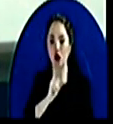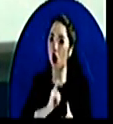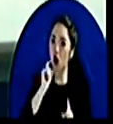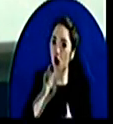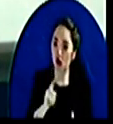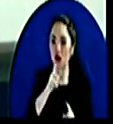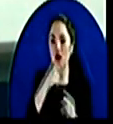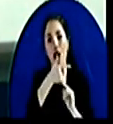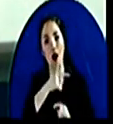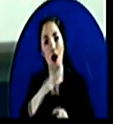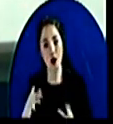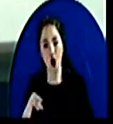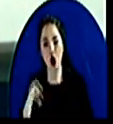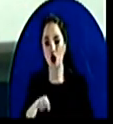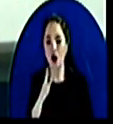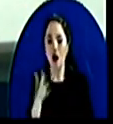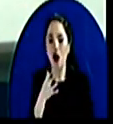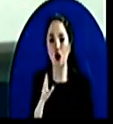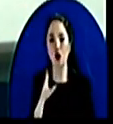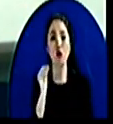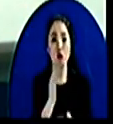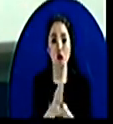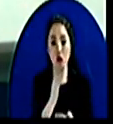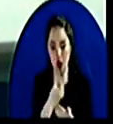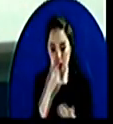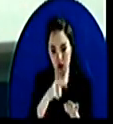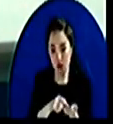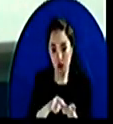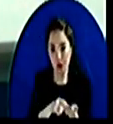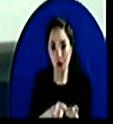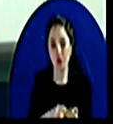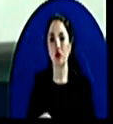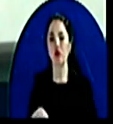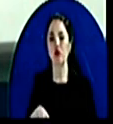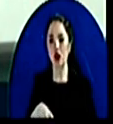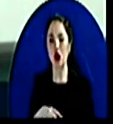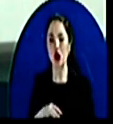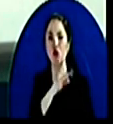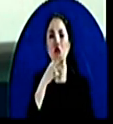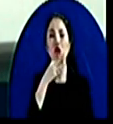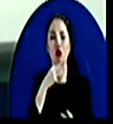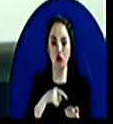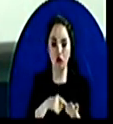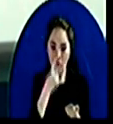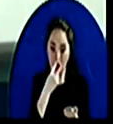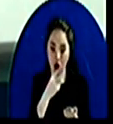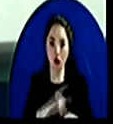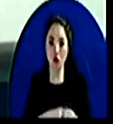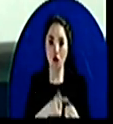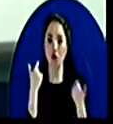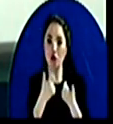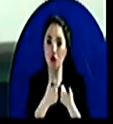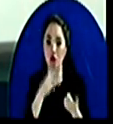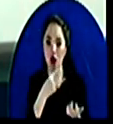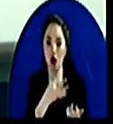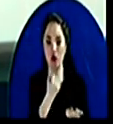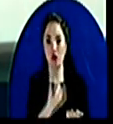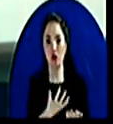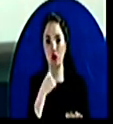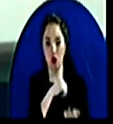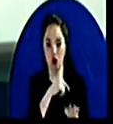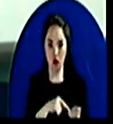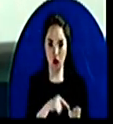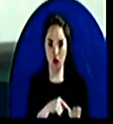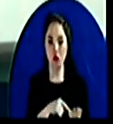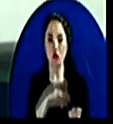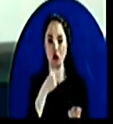хизээ гарсан, одоо яг хаана байна, сургуулийн орчинд аюул төрчихөж гинүү гэдэг энэ бүх мэдээллийг бодит цагаар гэдэг өөрийнхөө гаргацсан